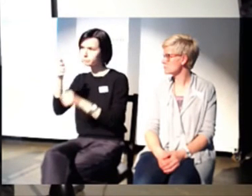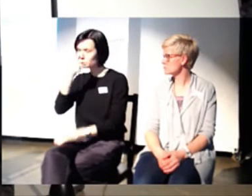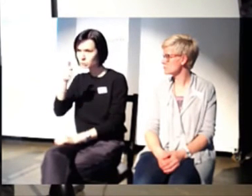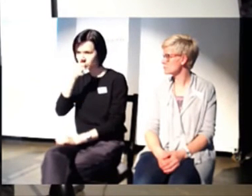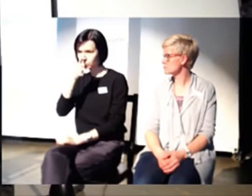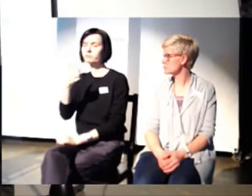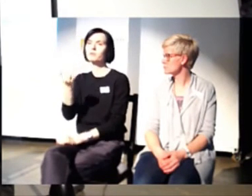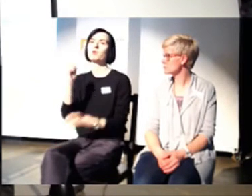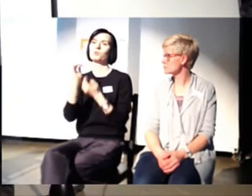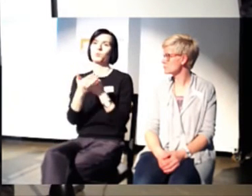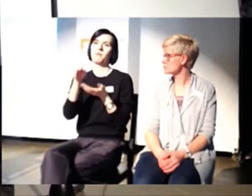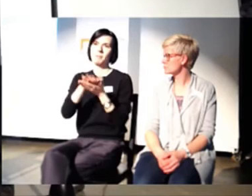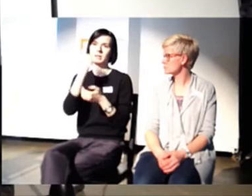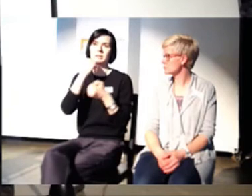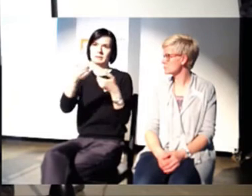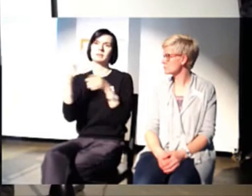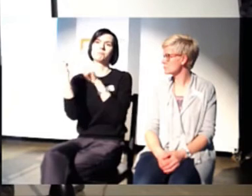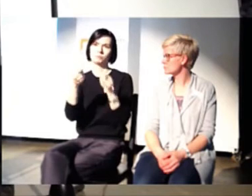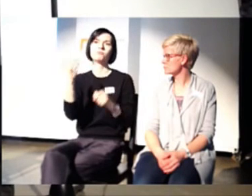Esteettömyys on mun mielestä